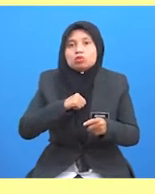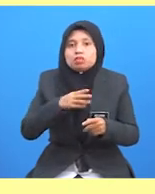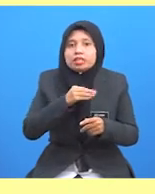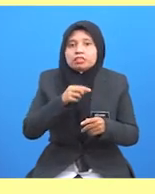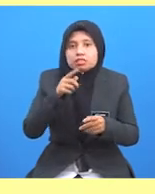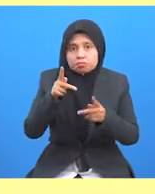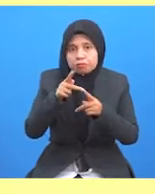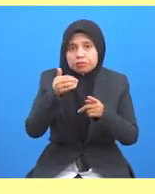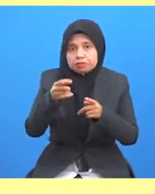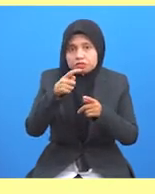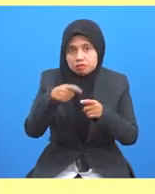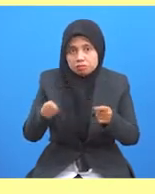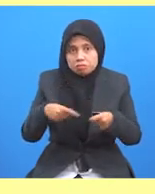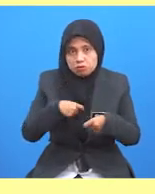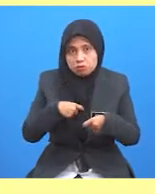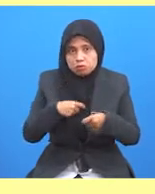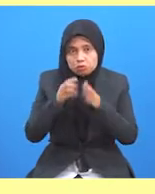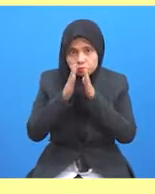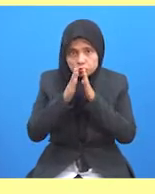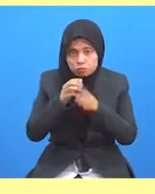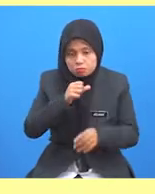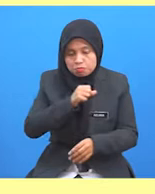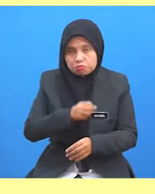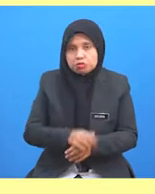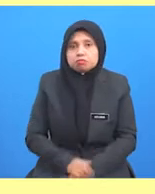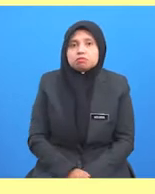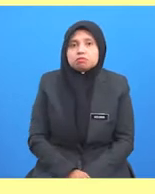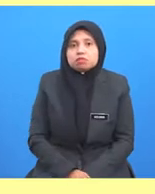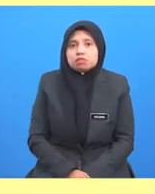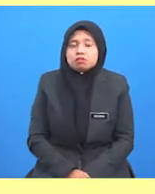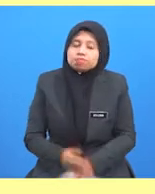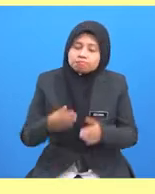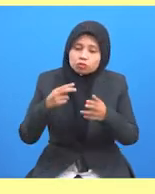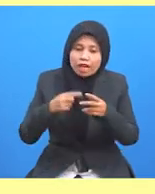membaca doa dan rasa syukur kepada Allah Subhanahu Wa Taala.